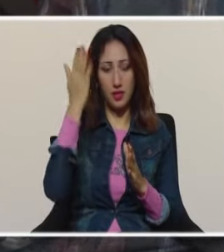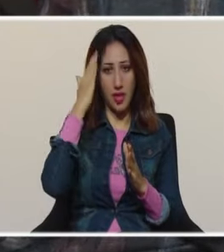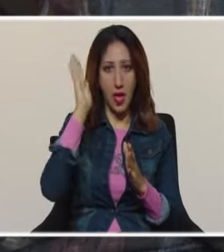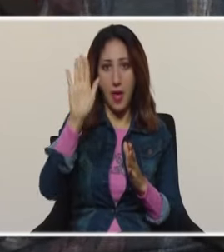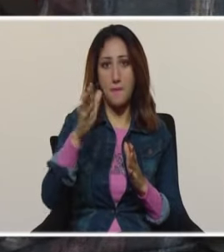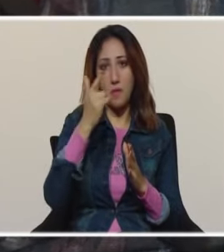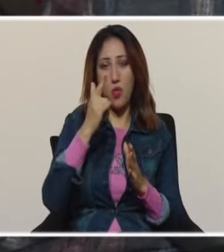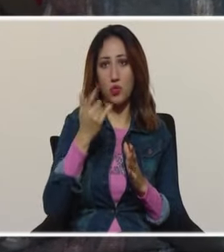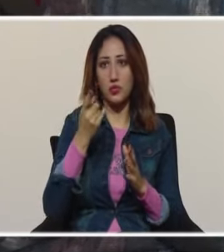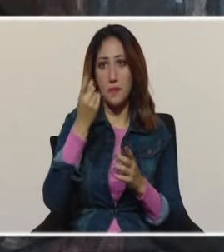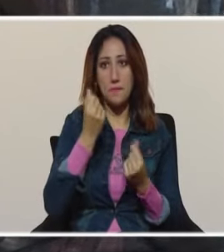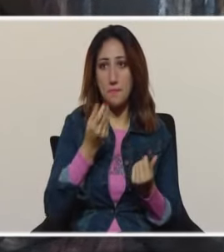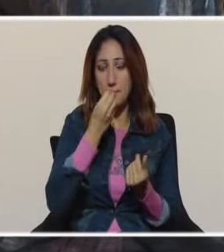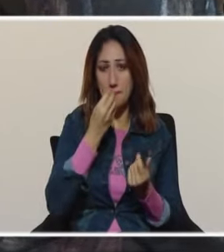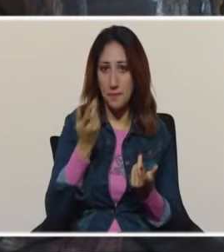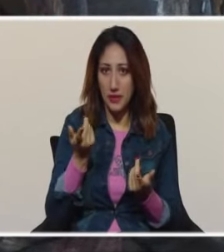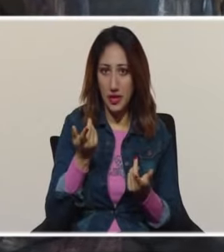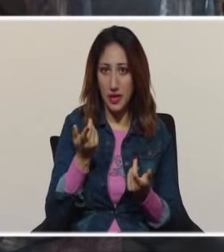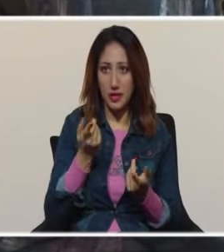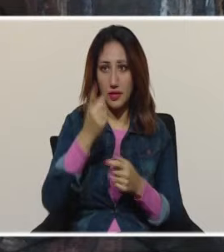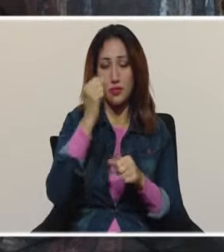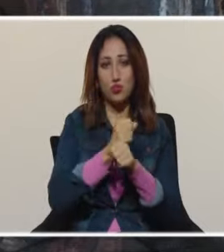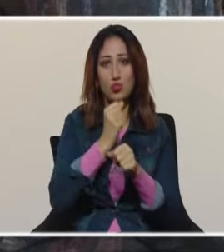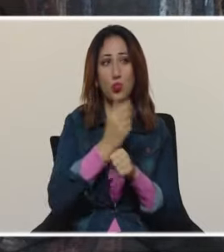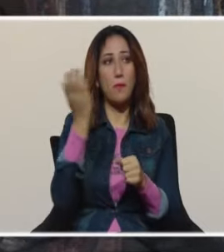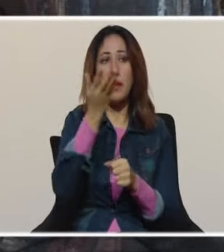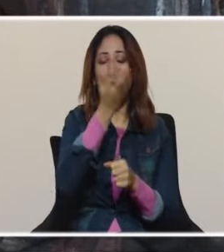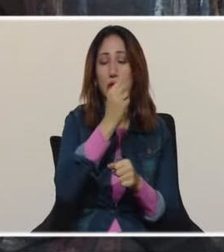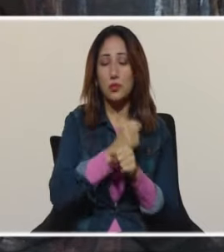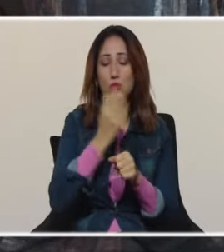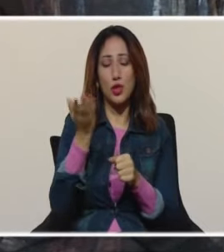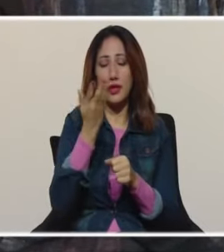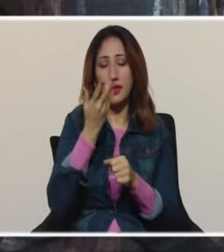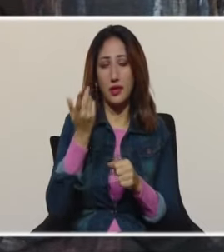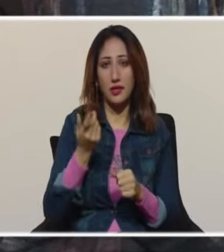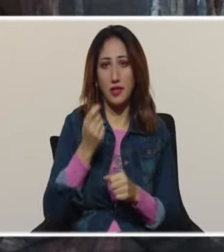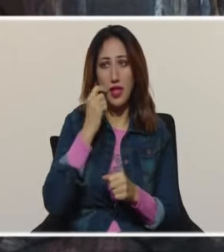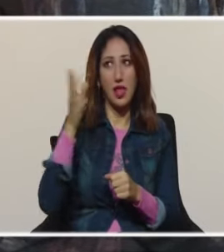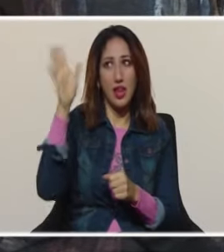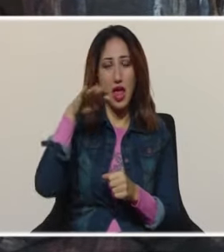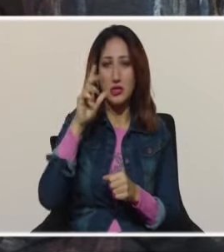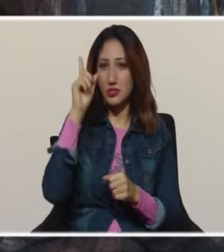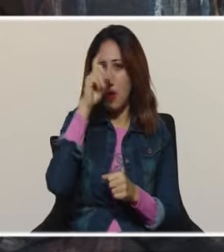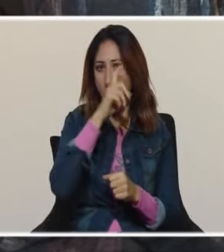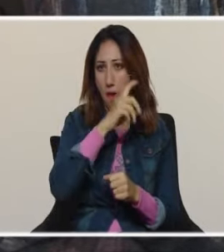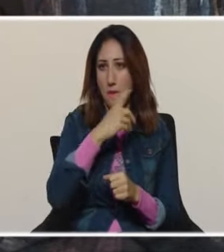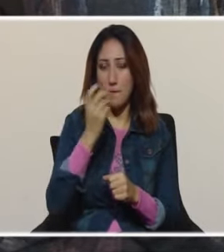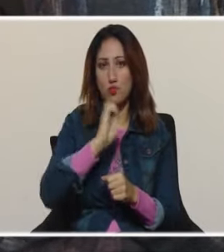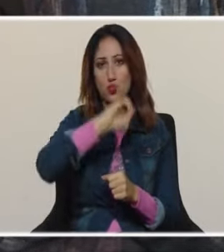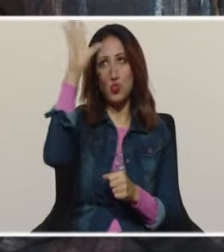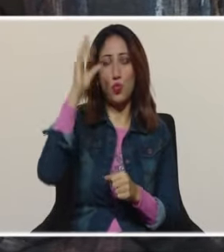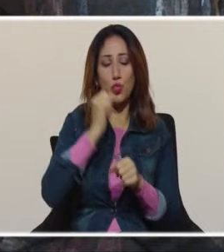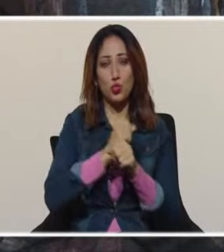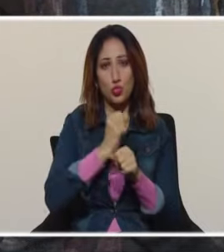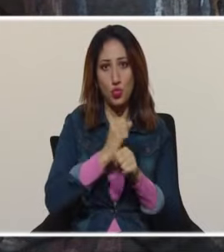ومصاريف المعيشه بتيجي ازاي؟ تطلع اشتغل بره اي حاجه، الناس برضك مش برحمه الواحد. بقيت اشتغل من الصبح كده